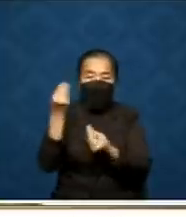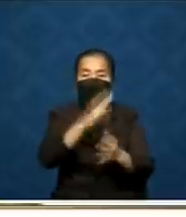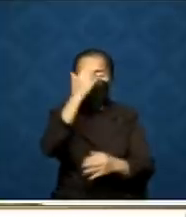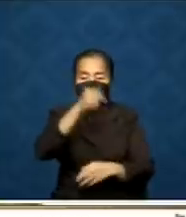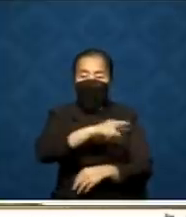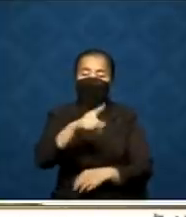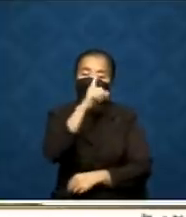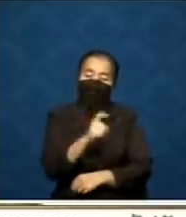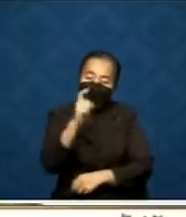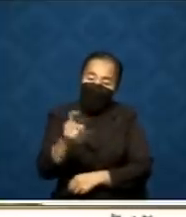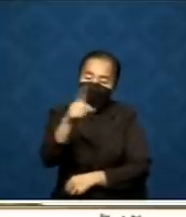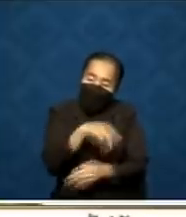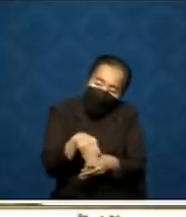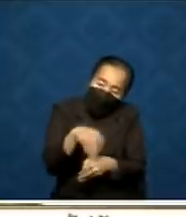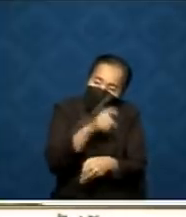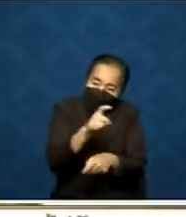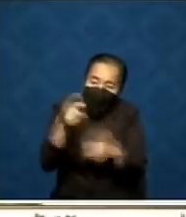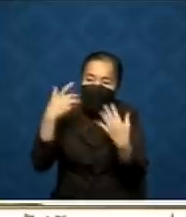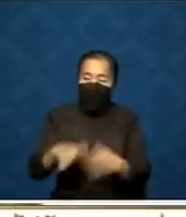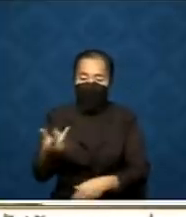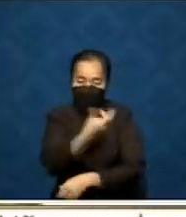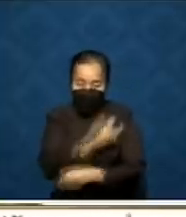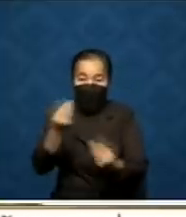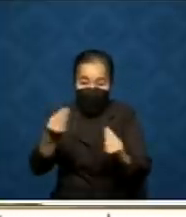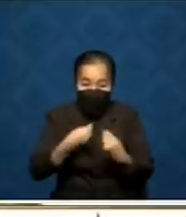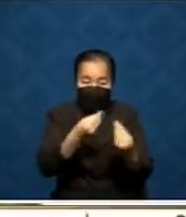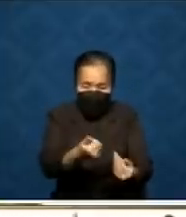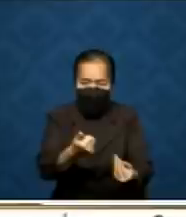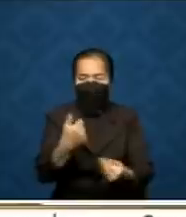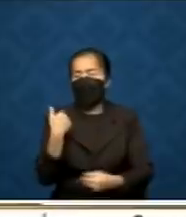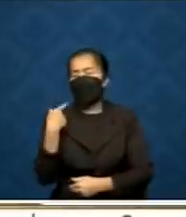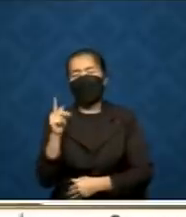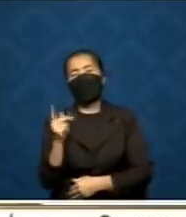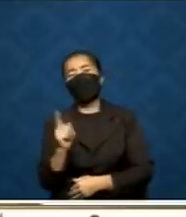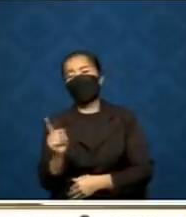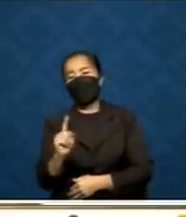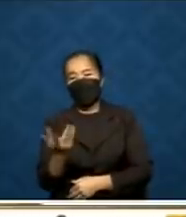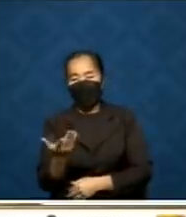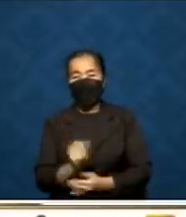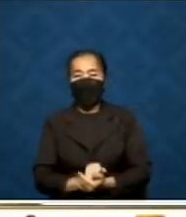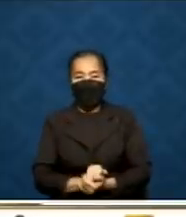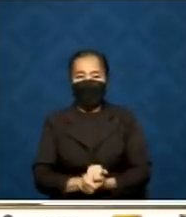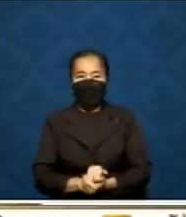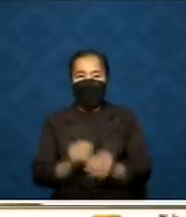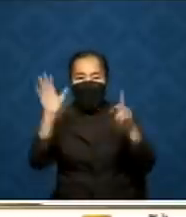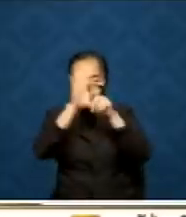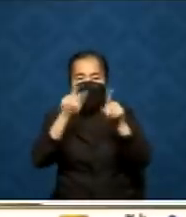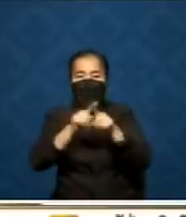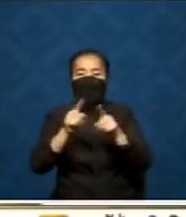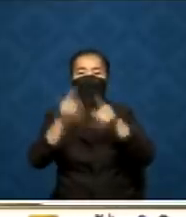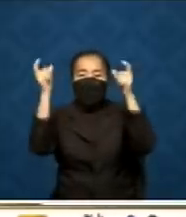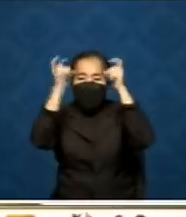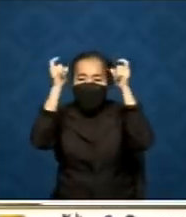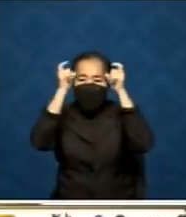ตายนอนตัวงอไม่เอาผมมาสว่างครับผ้าห่มมาแล้วมีประโยชน์อะไรก็เหมือนครัว